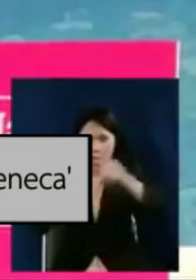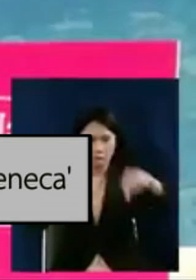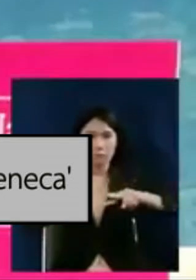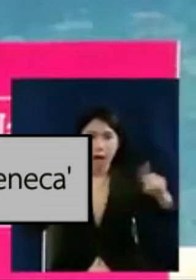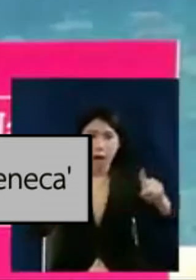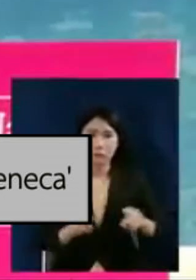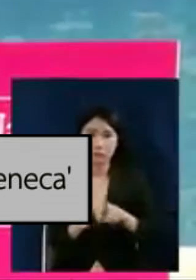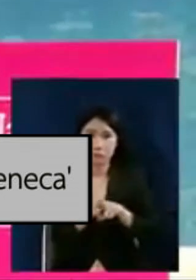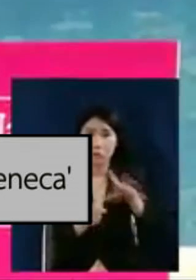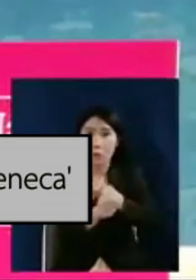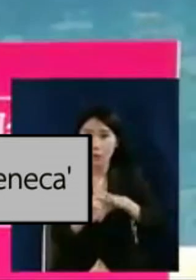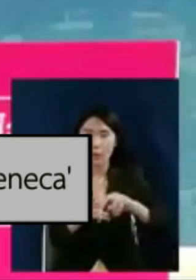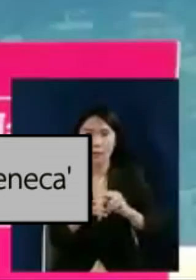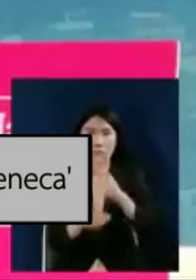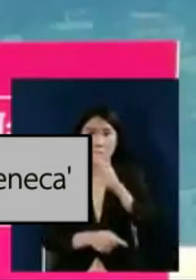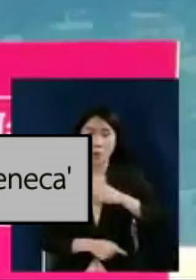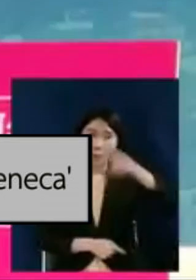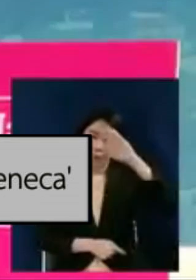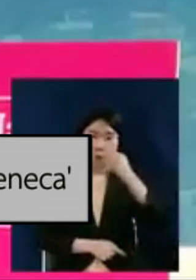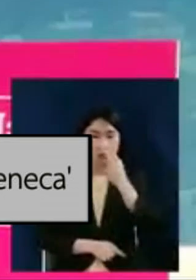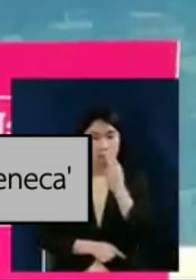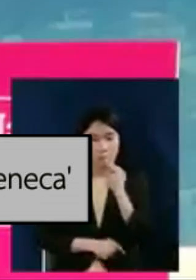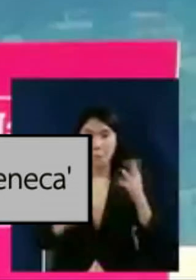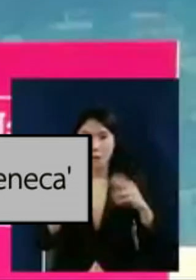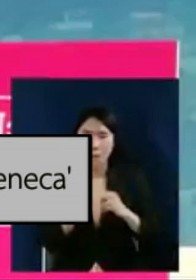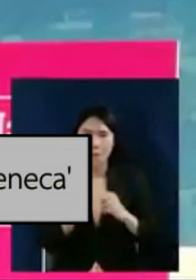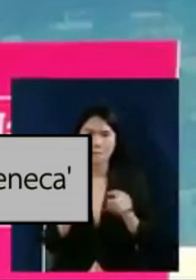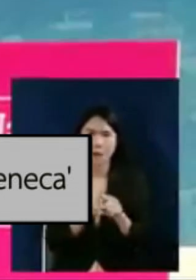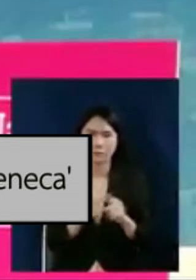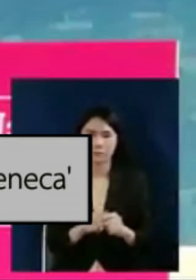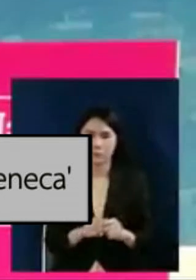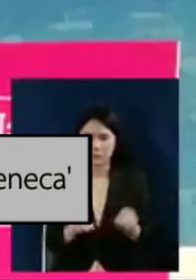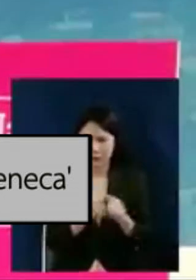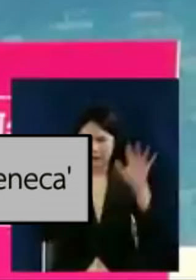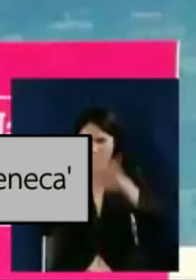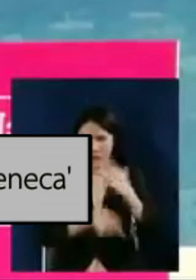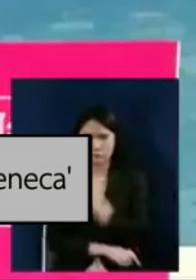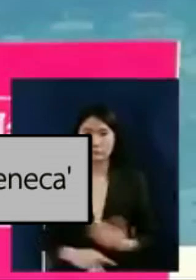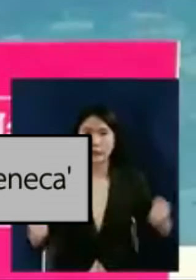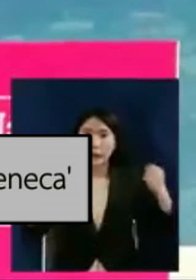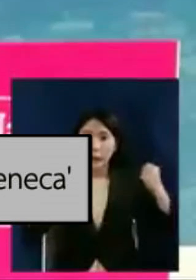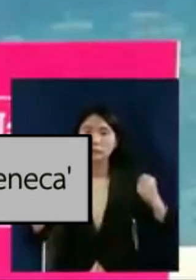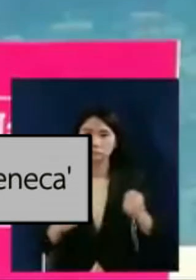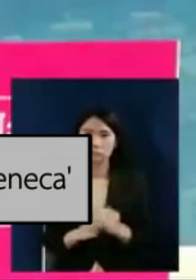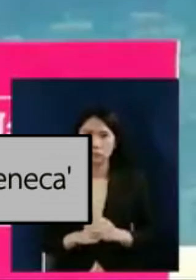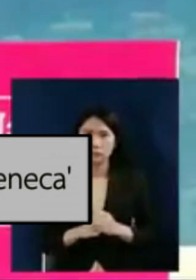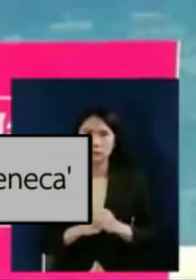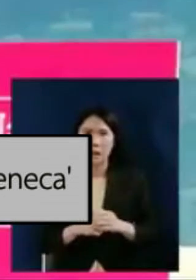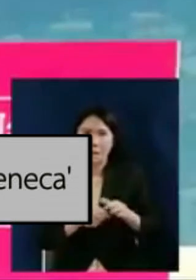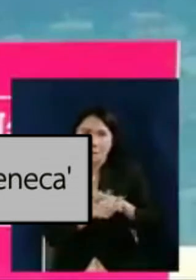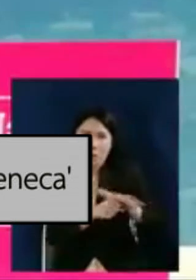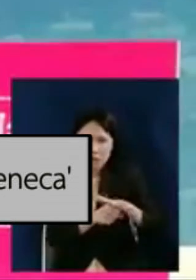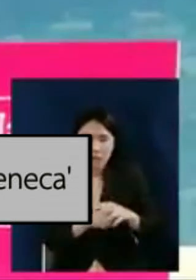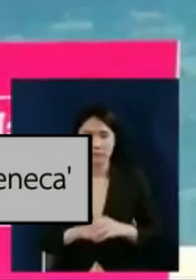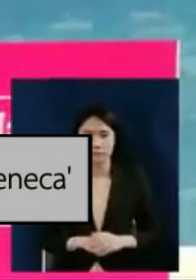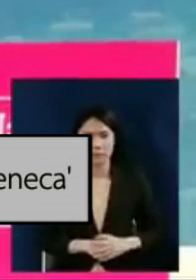ดีจอห์นสันแอนด์จอห์นสาระพูดของเขาประสิทธิภาพสูงๆแล้วก็โดดเดียวจบของคนอื่นต้อง 4 2ทีมันจะยุ่งยากเหมือนกันนะเพราะว่าหัวใจว่า